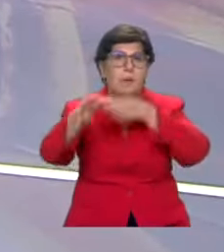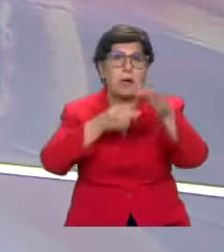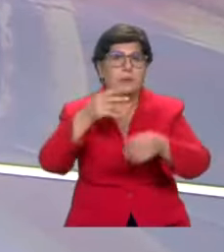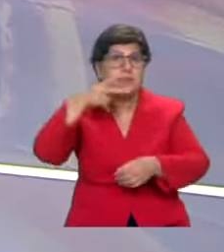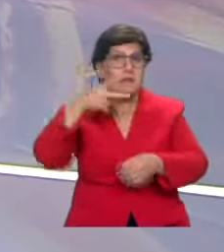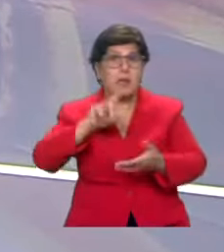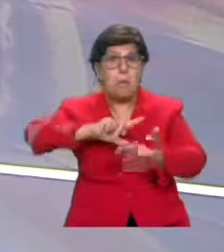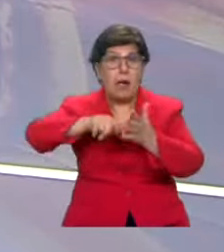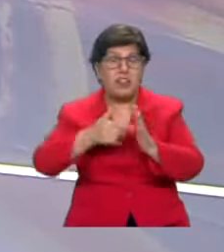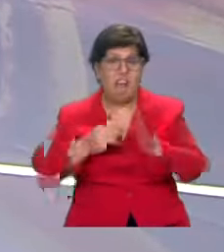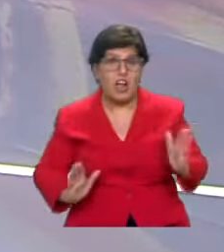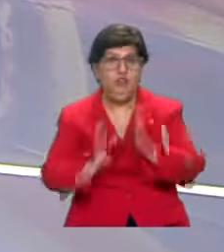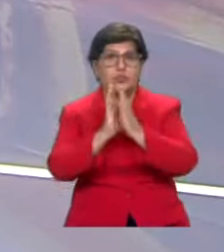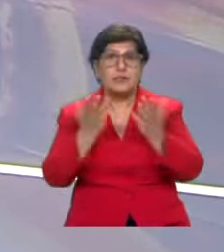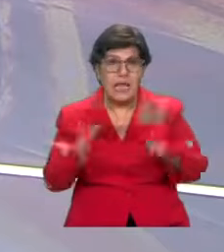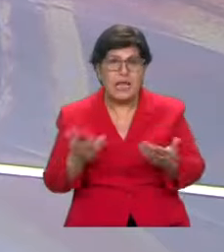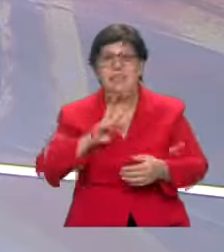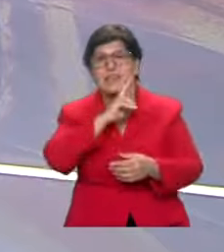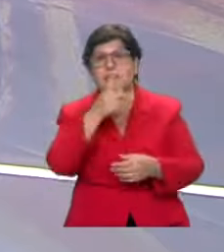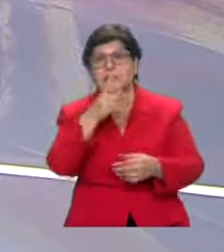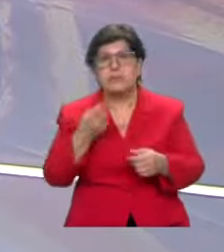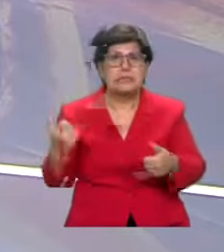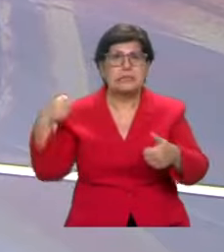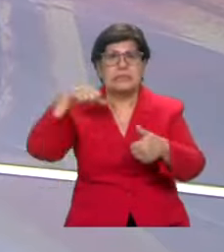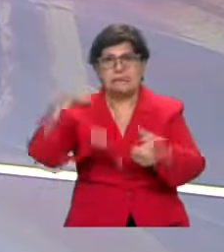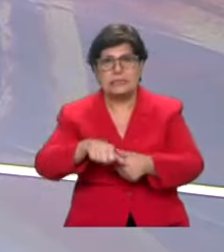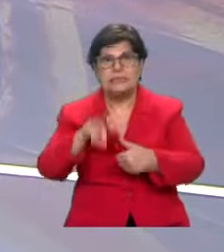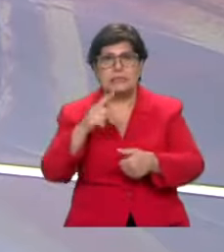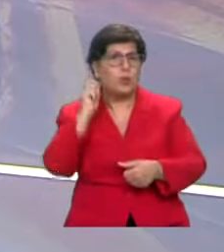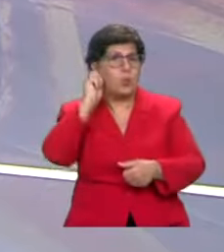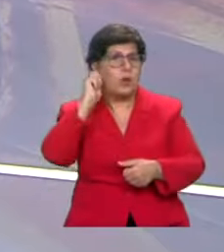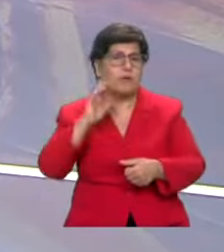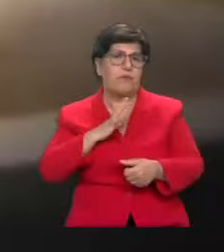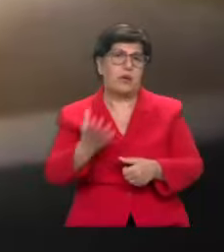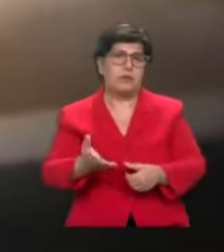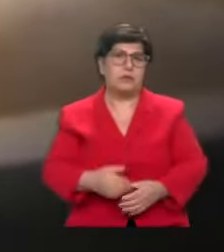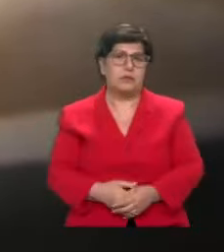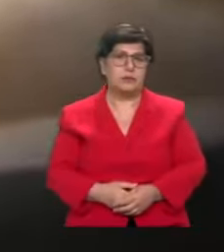bala karşı ne yazık ki bir kez daha uyarı var.